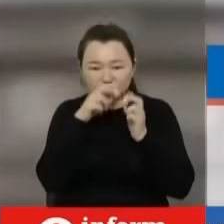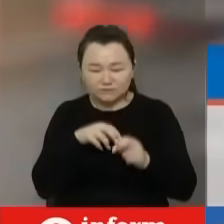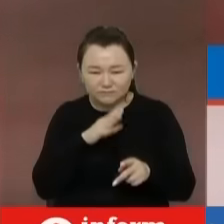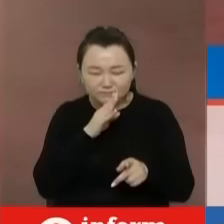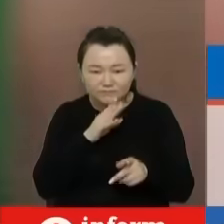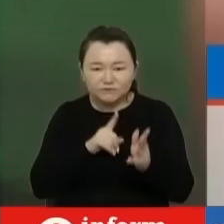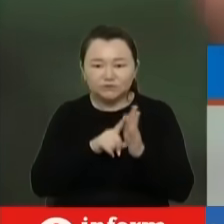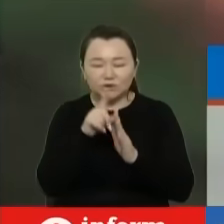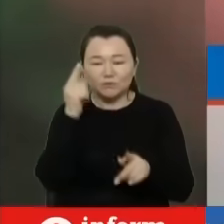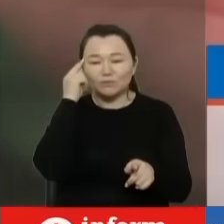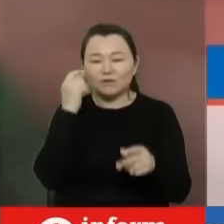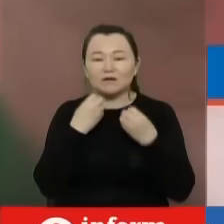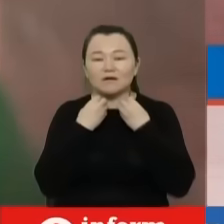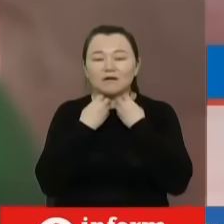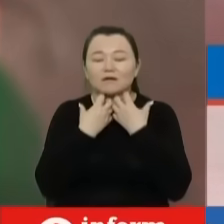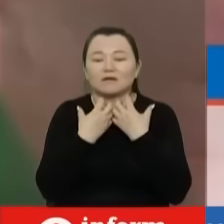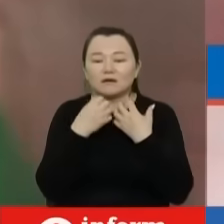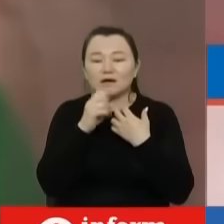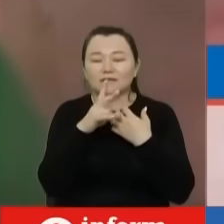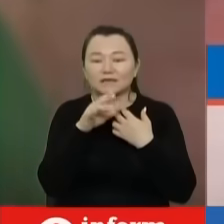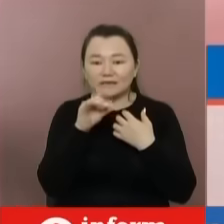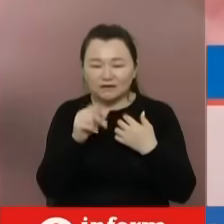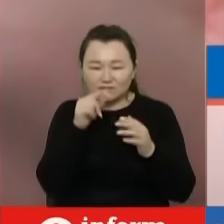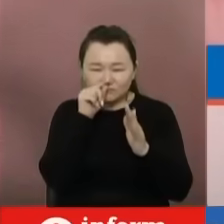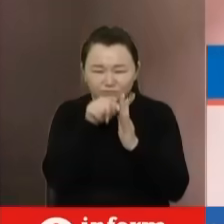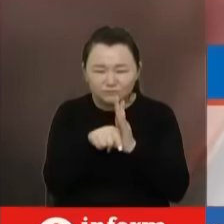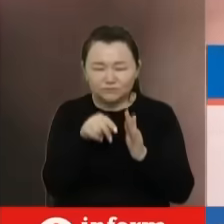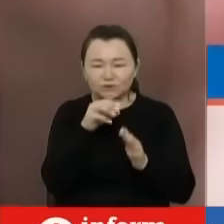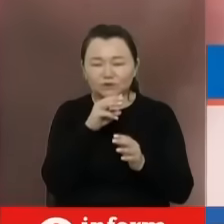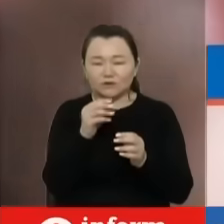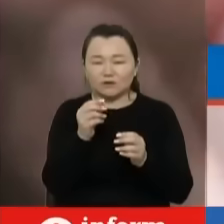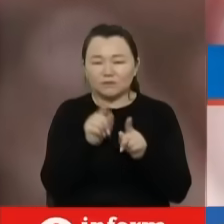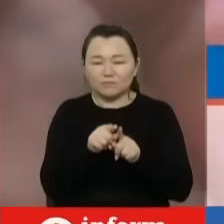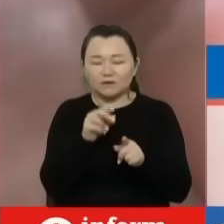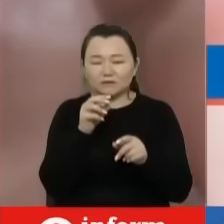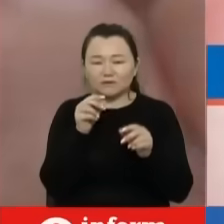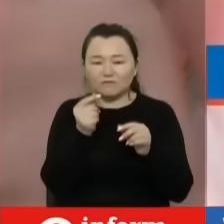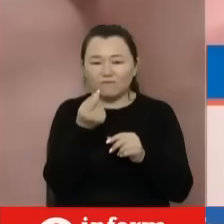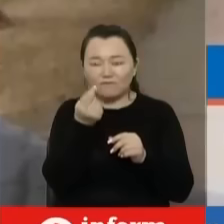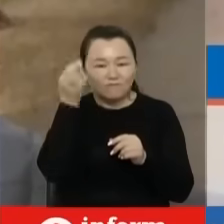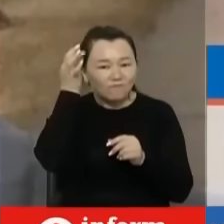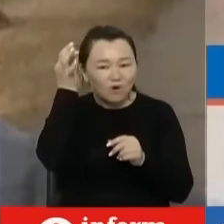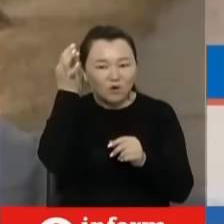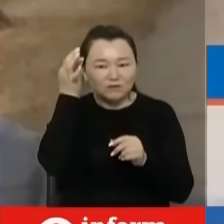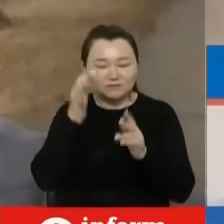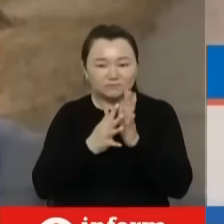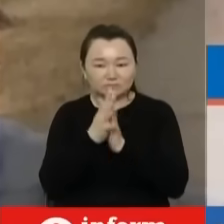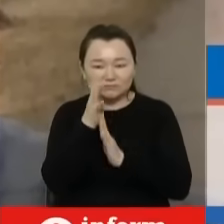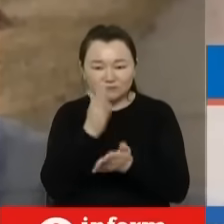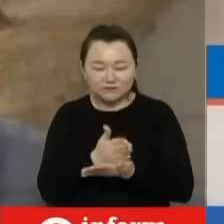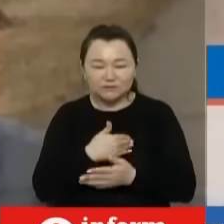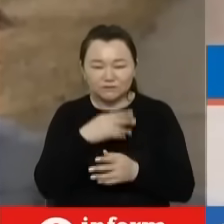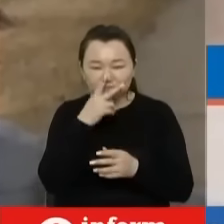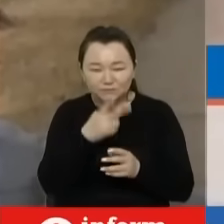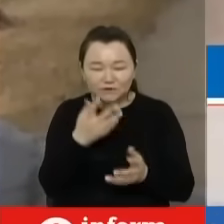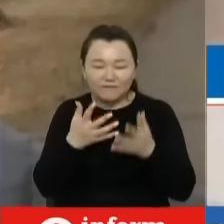әуел баста ангина деп ойлапты. Ашып көрсе ауыз қуысында түк-тектес қылдың қаптап өскенін көрген. Сосын тамағын қарайын деп ойладым,